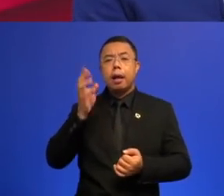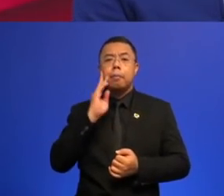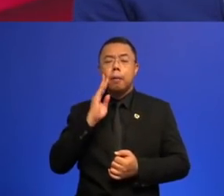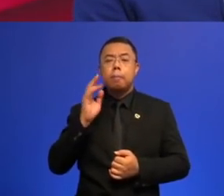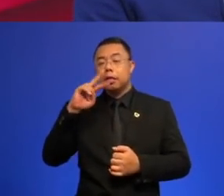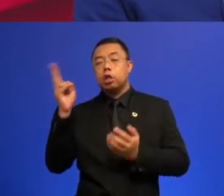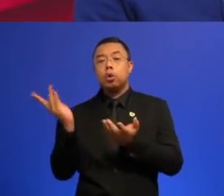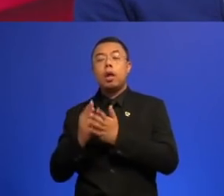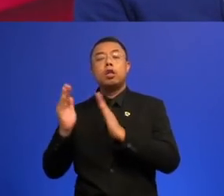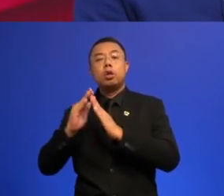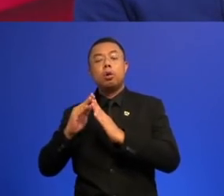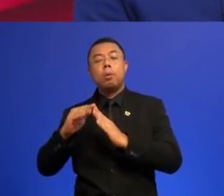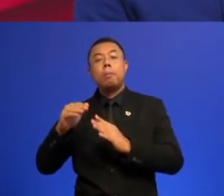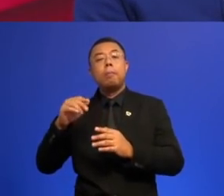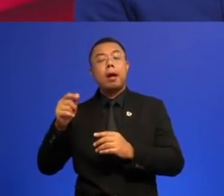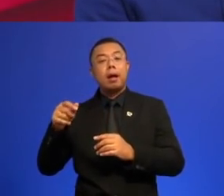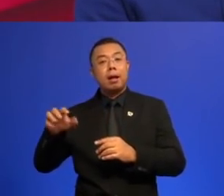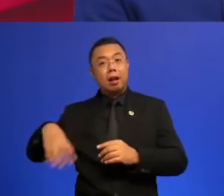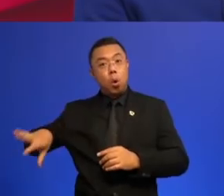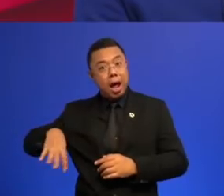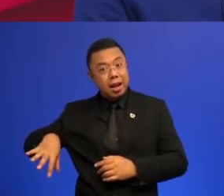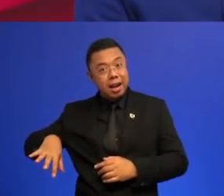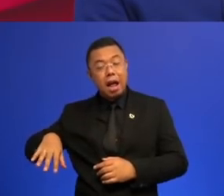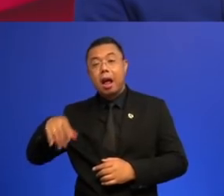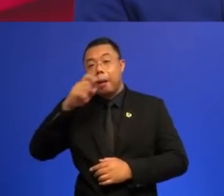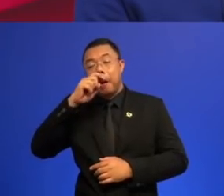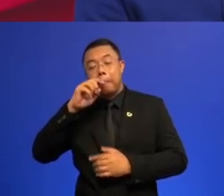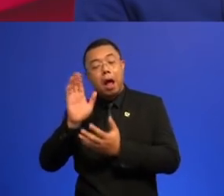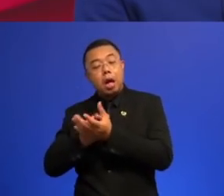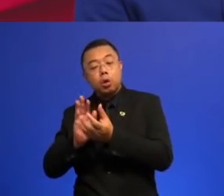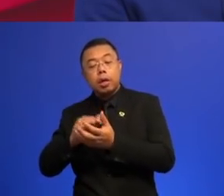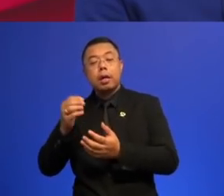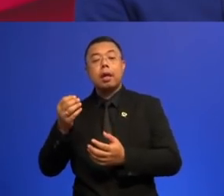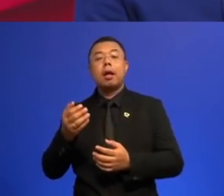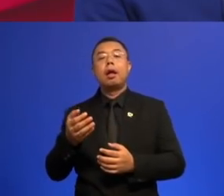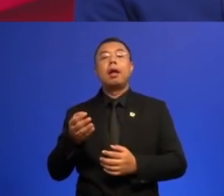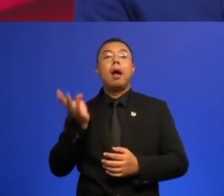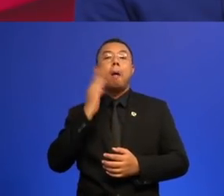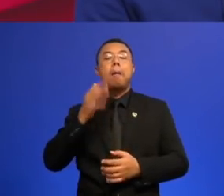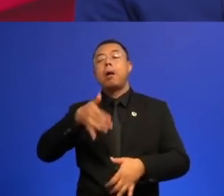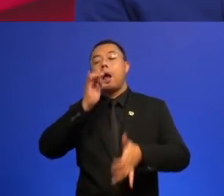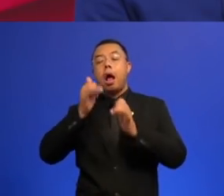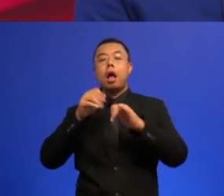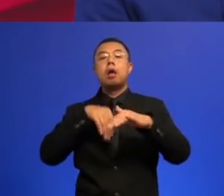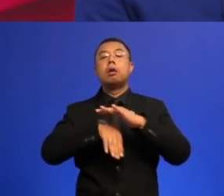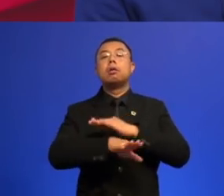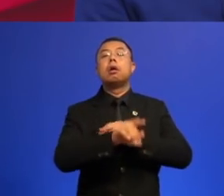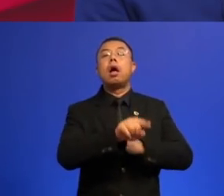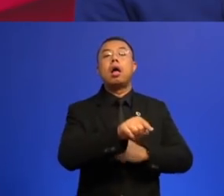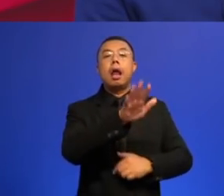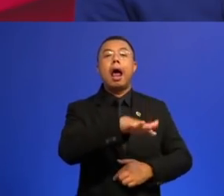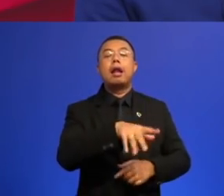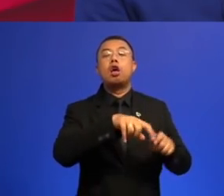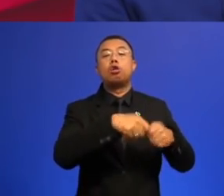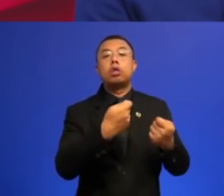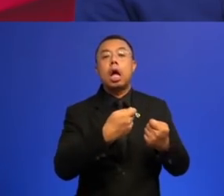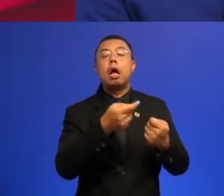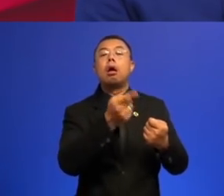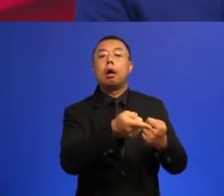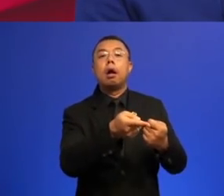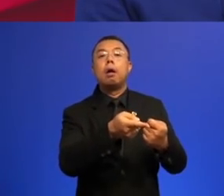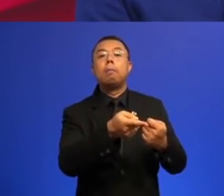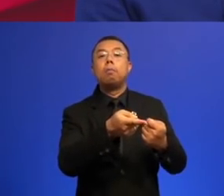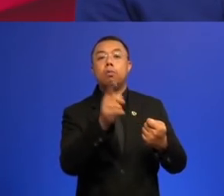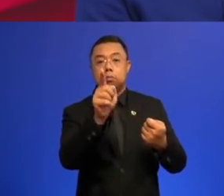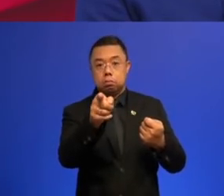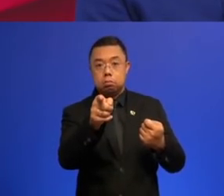kondisi rumah tangga, papa penjudi, mama pemabok juga. Jadi produknya rusak. Lalu melahirkan